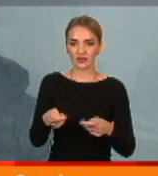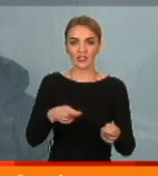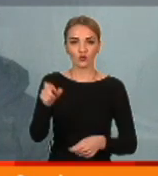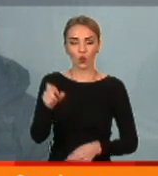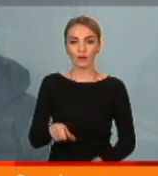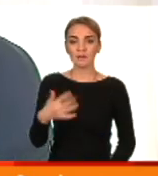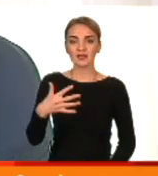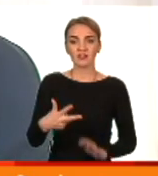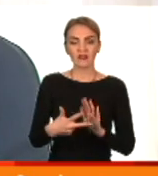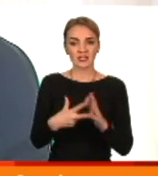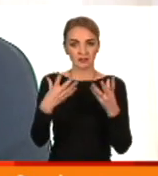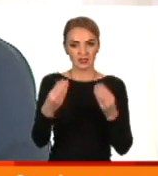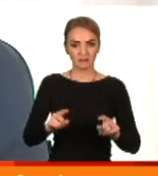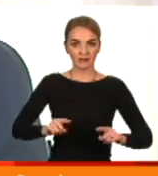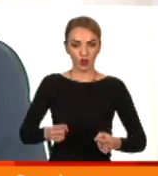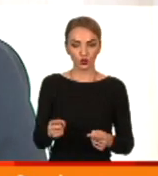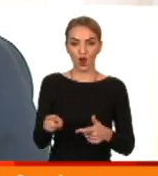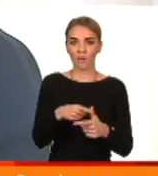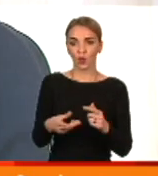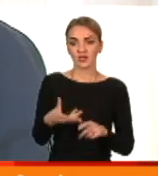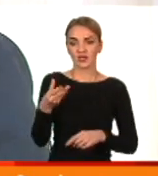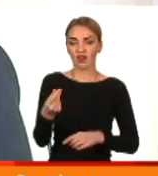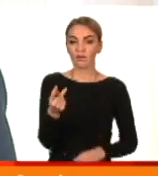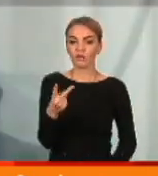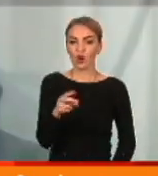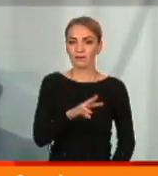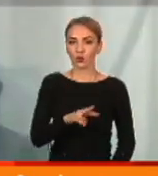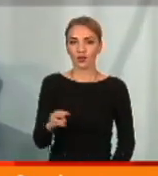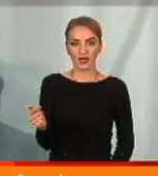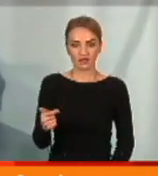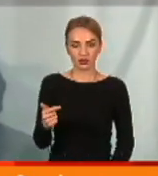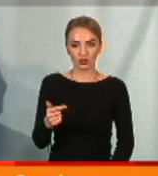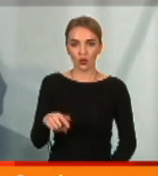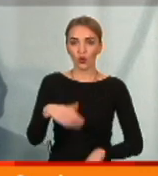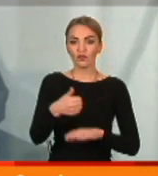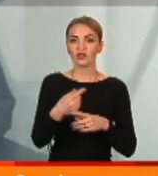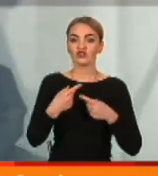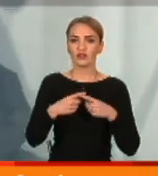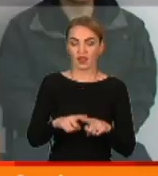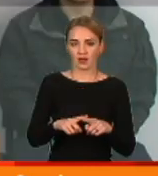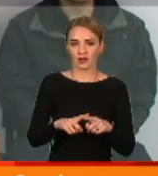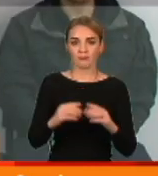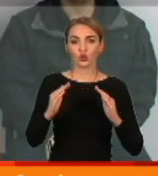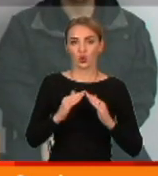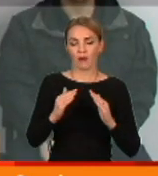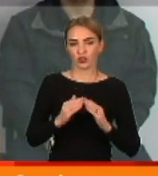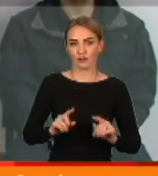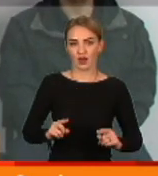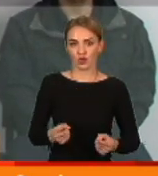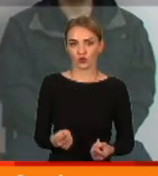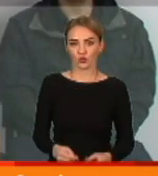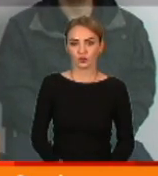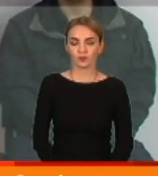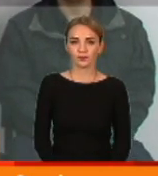Керівникові 58 діб під вартою або застава майже 1,5 мільйона гривень. Головний інженер під домашнім арештом.